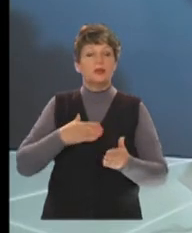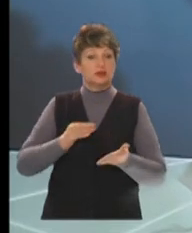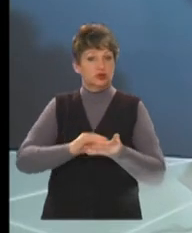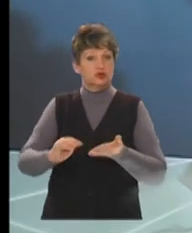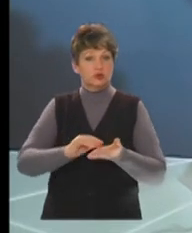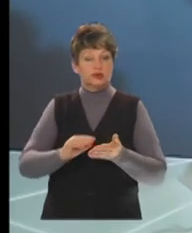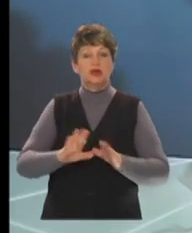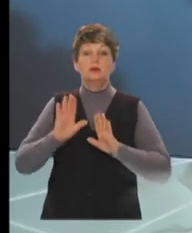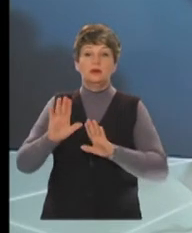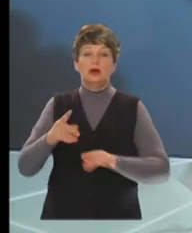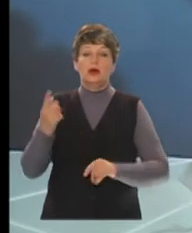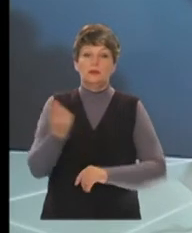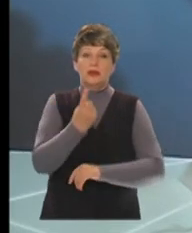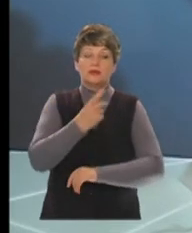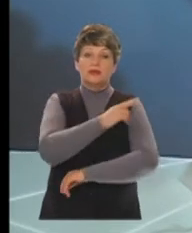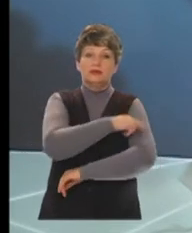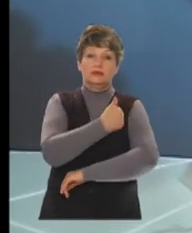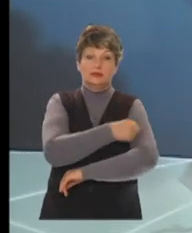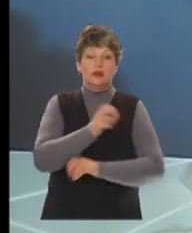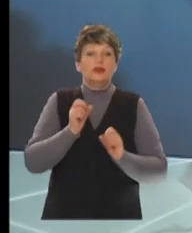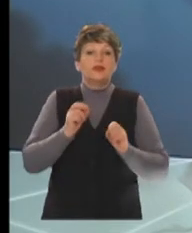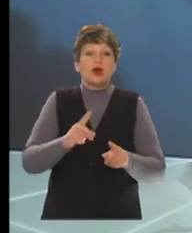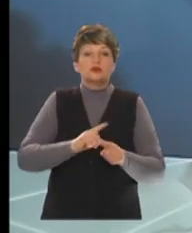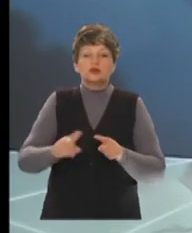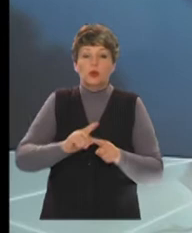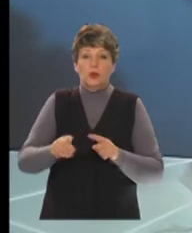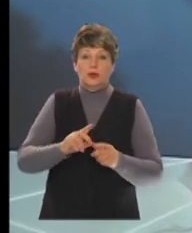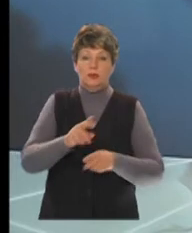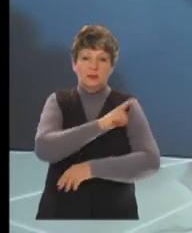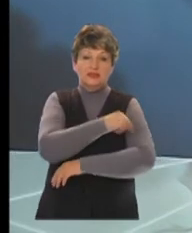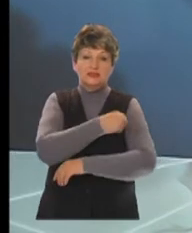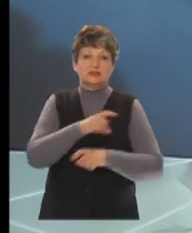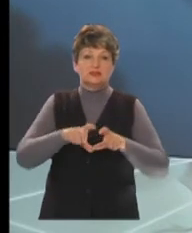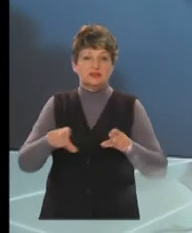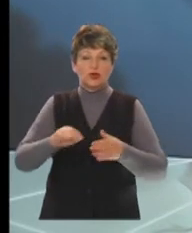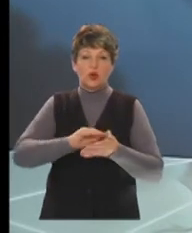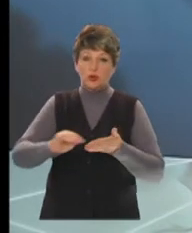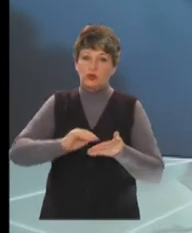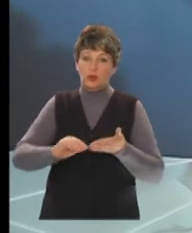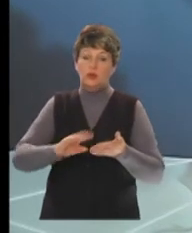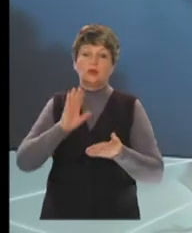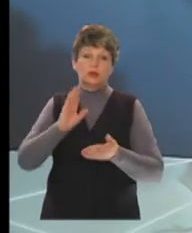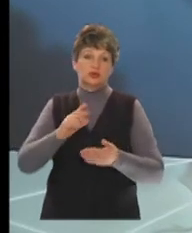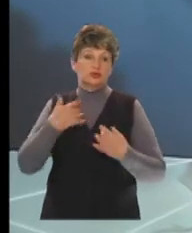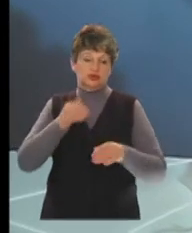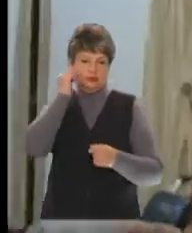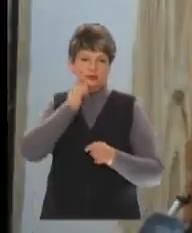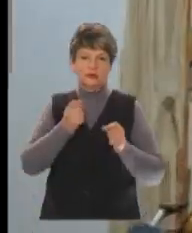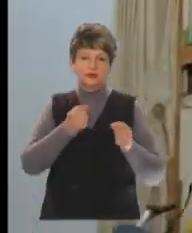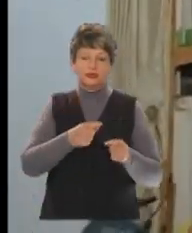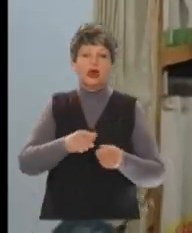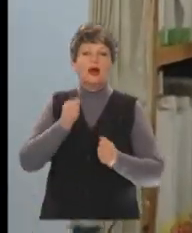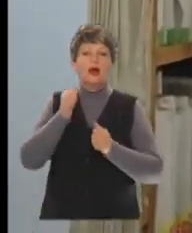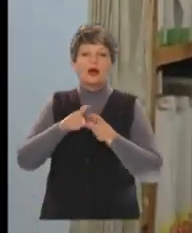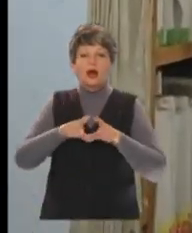журналісти побували у міській поліклініці номер 1 і дізнались, як скоро медичні картки, написані від руки, стануть раритетом.